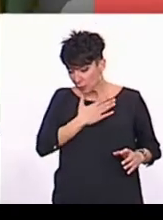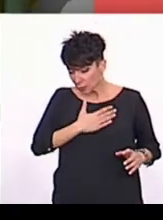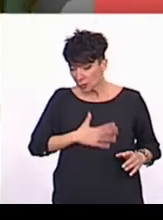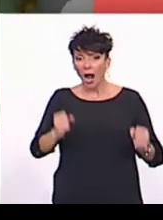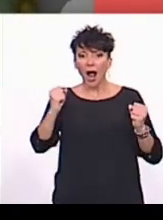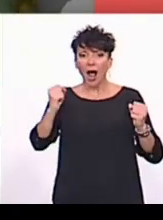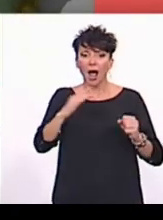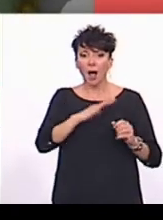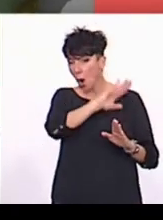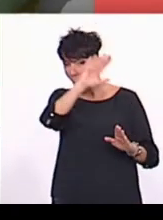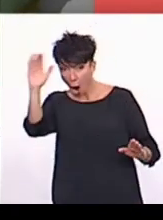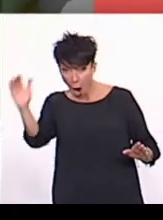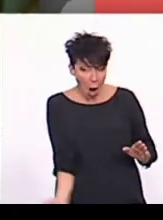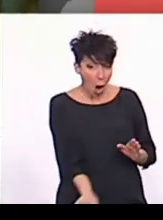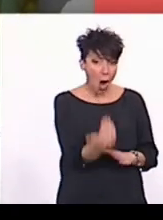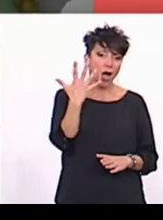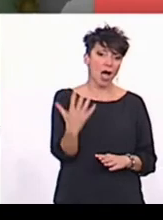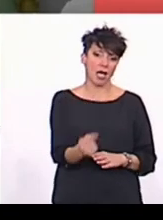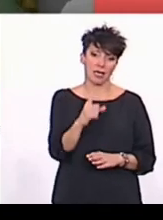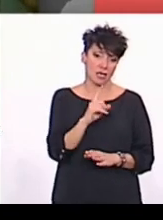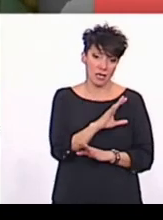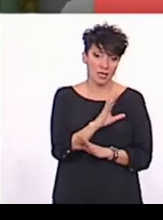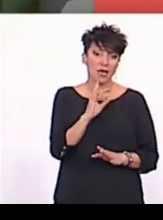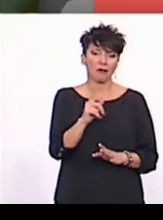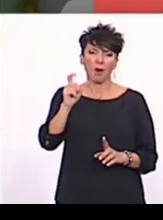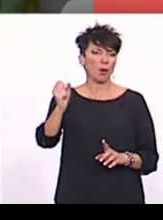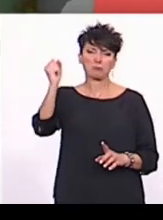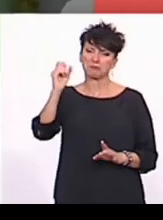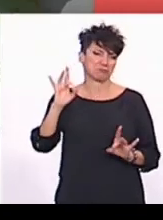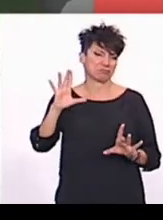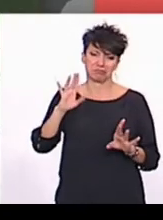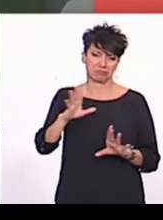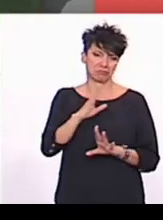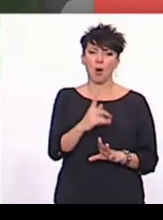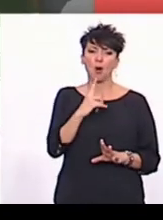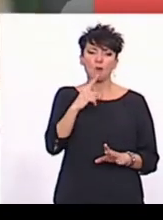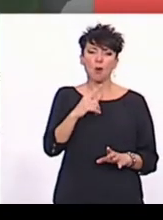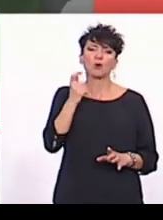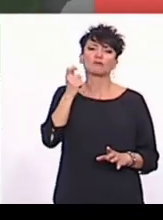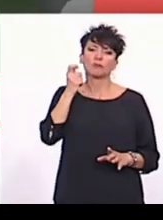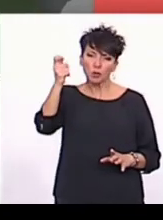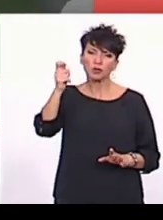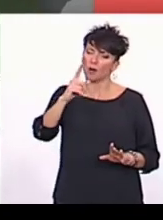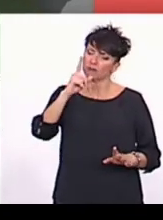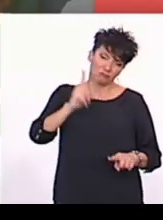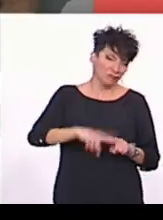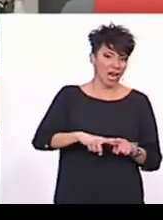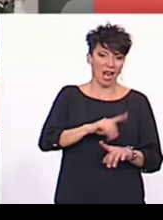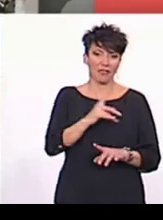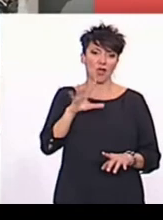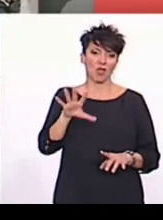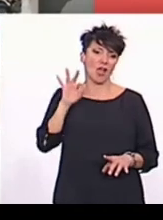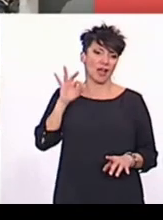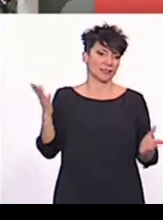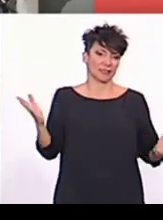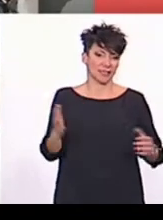και στην υπόλοιπη μεγάλη βάρδια στην οποία κάνει. Δεν νιώθει ήρωας, μας λέει. Νιώθει ότι κάνει το χρέος του. Κάνει αυτό που διάλεξε. Ο πατέρας